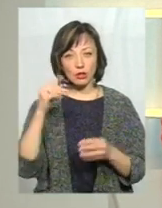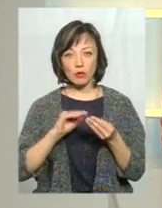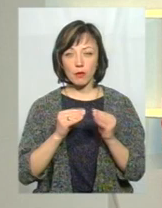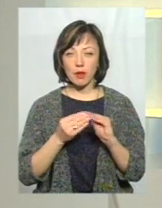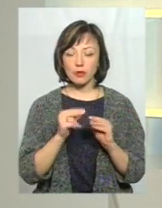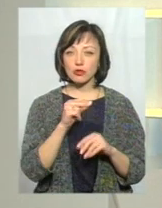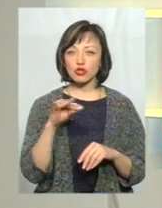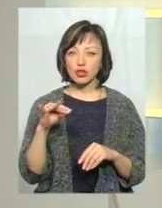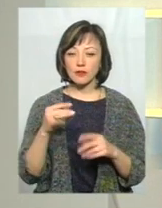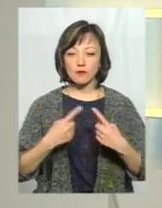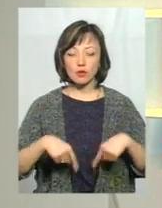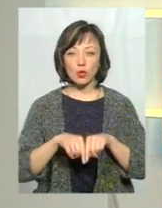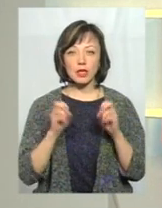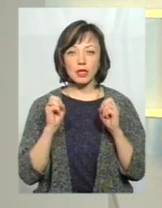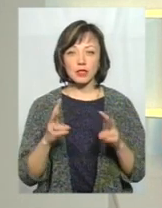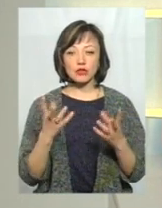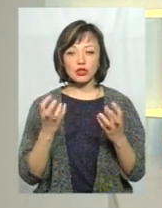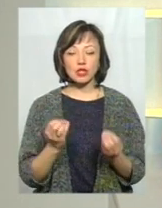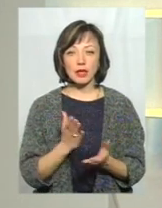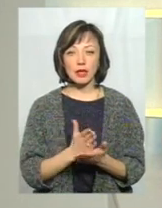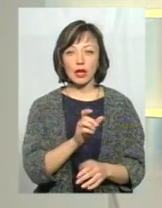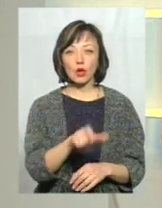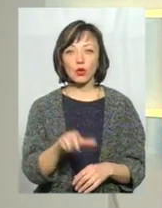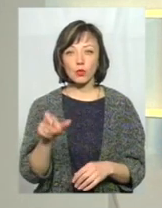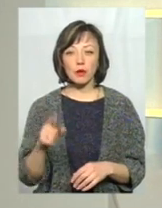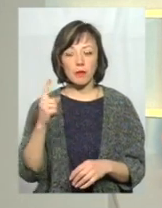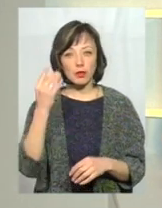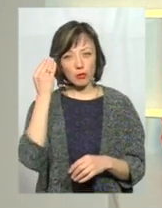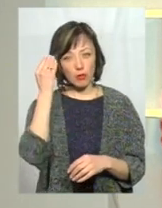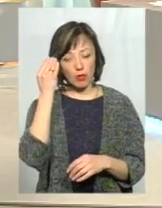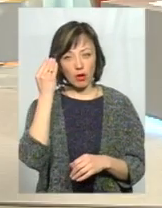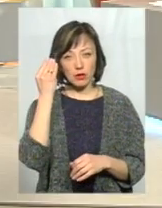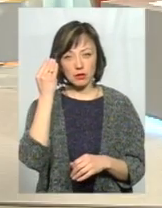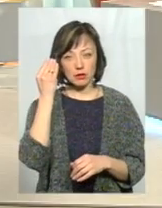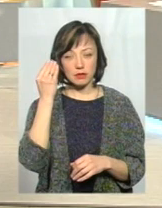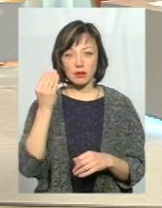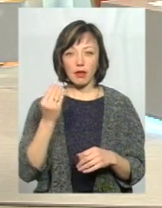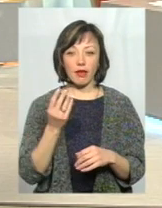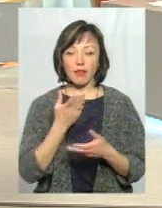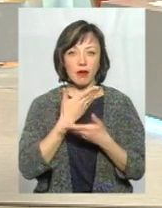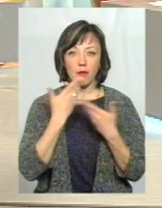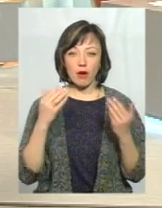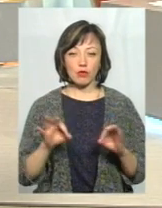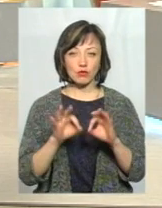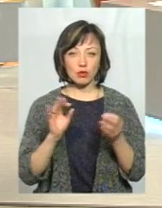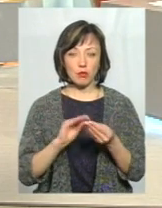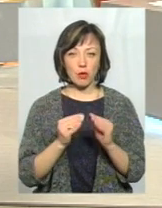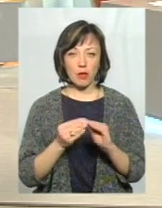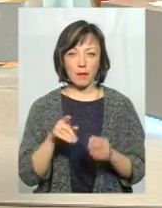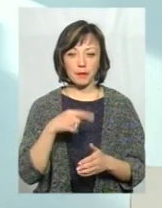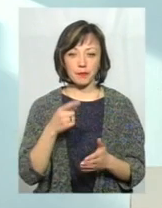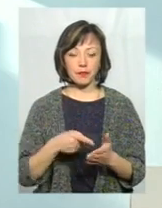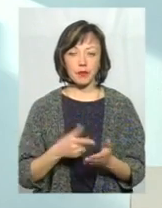проблема? Чи у зоні ризику ще є люди, які на перший погляд не мають жодних проблем?